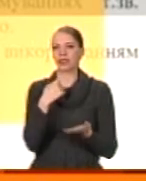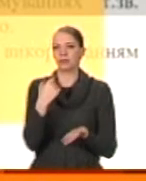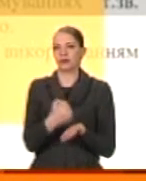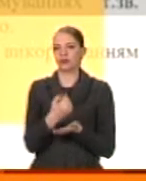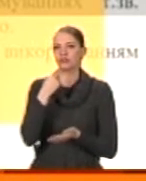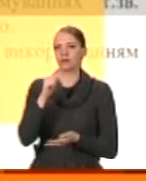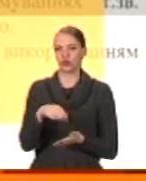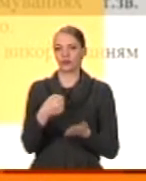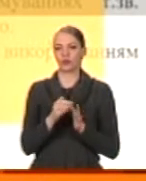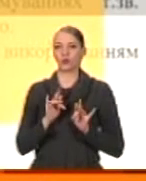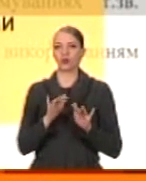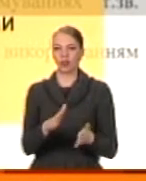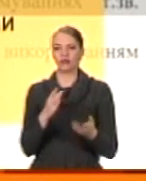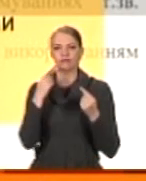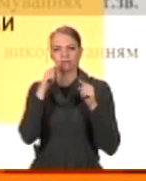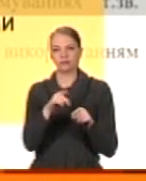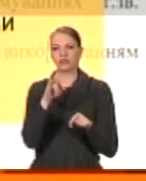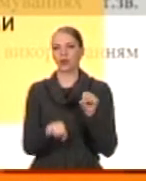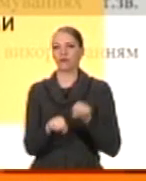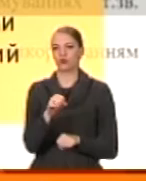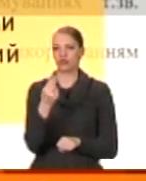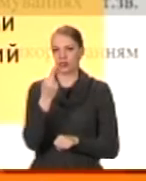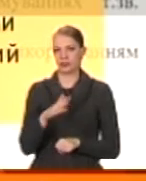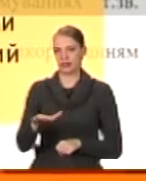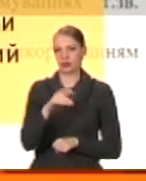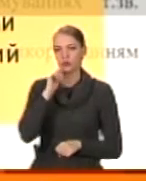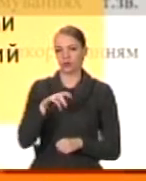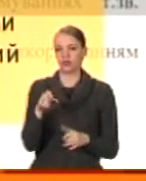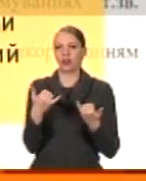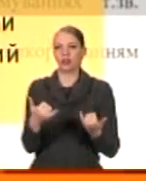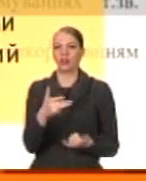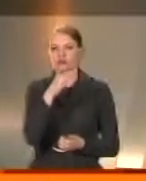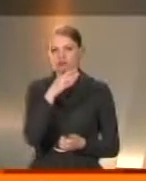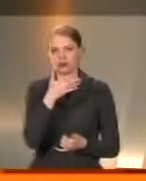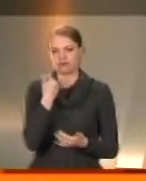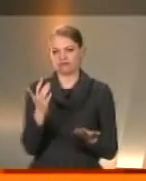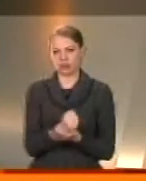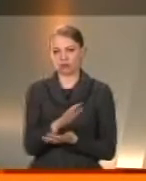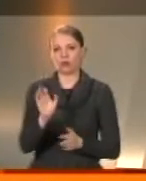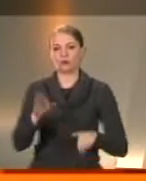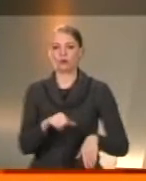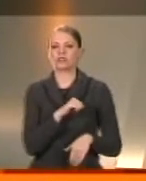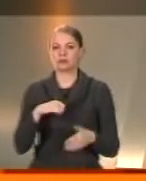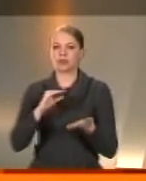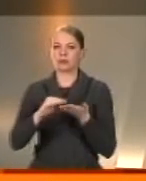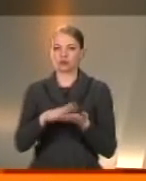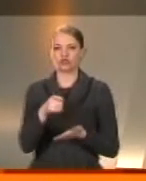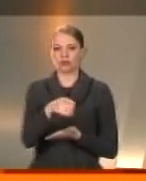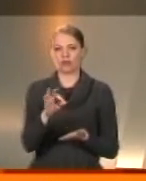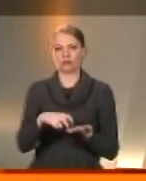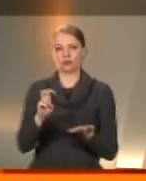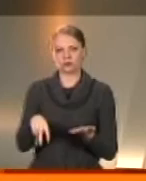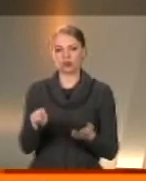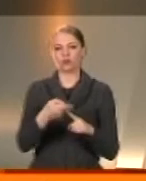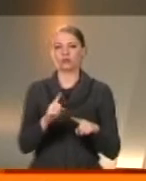підтверджували причетність до діяльності, спрямованої на порушення цілісності України, на даний час не здобуто. Потім сам пише заяву про звільнення,